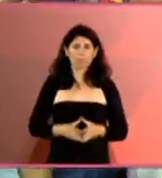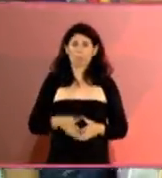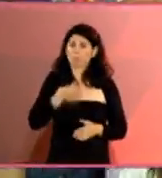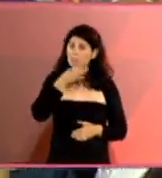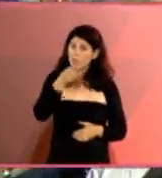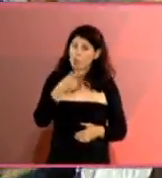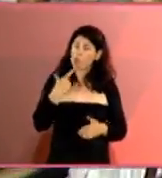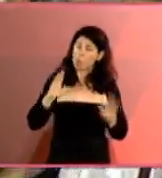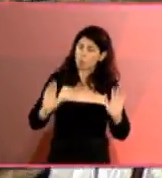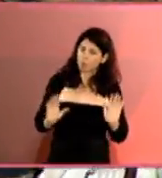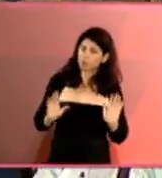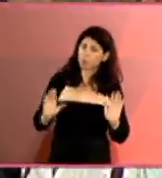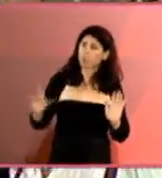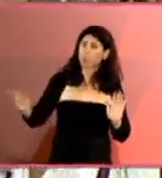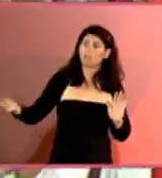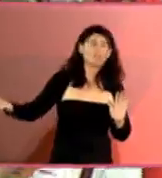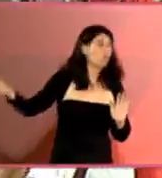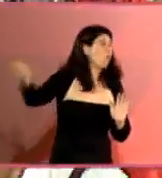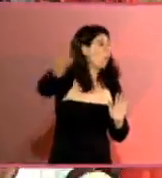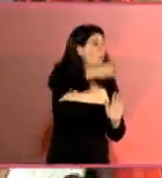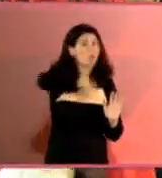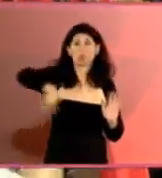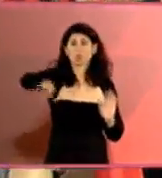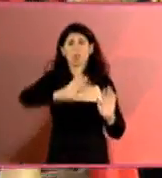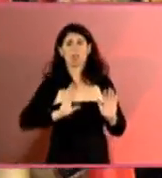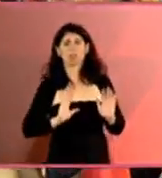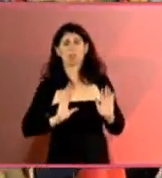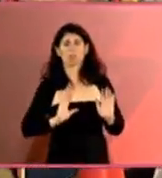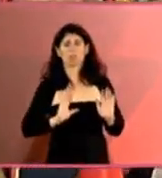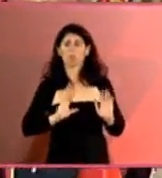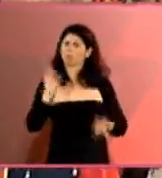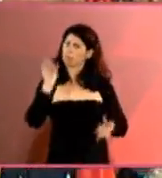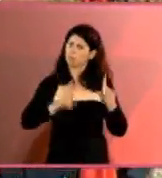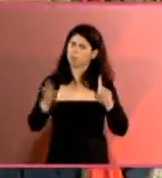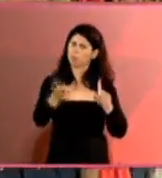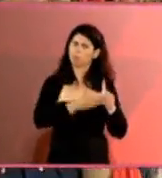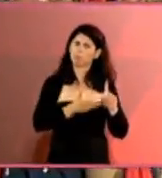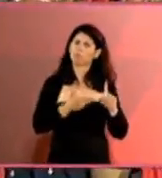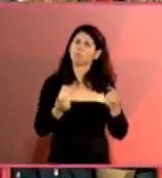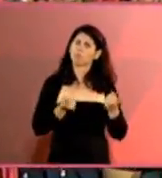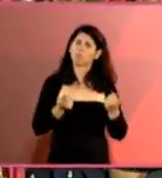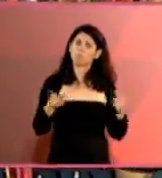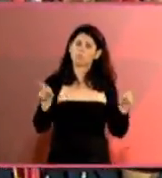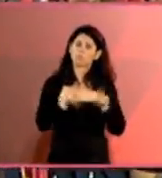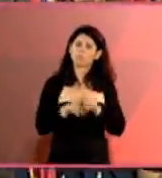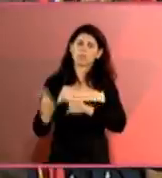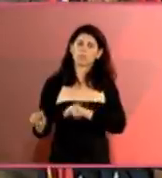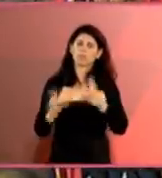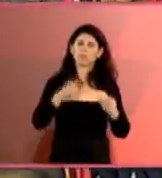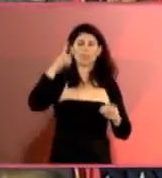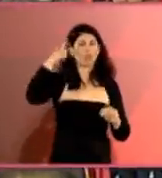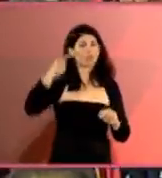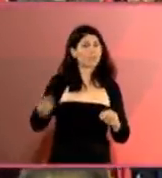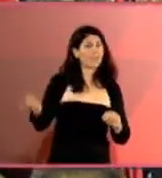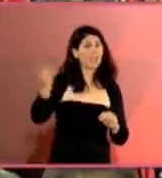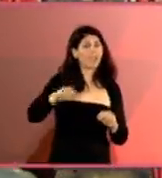Αναφέρομαι όμως σε όλους τους άλλους, που με μερικούς από αυτούς κάναμε κοινά όνειρα για μία άλλη